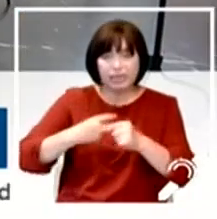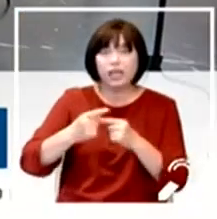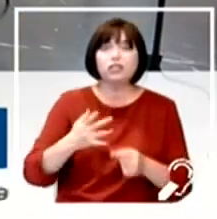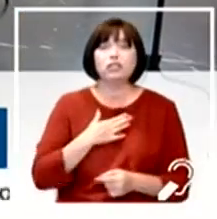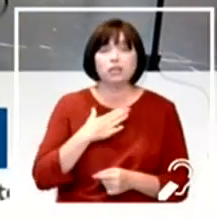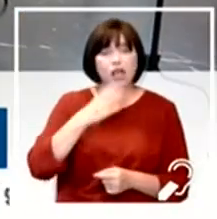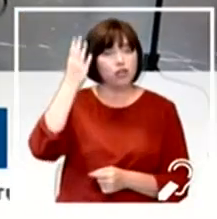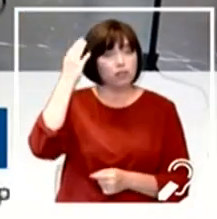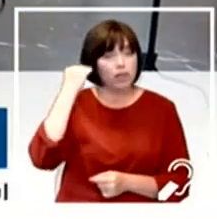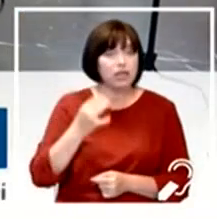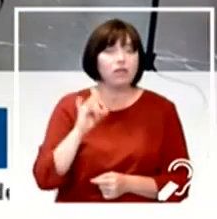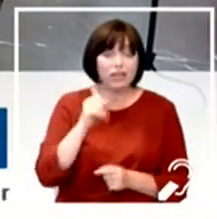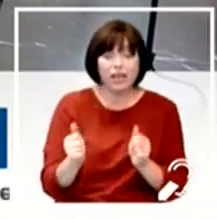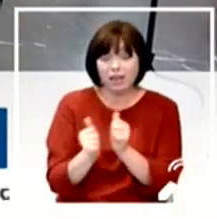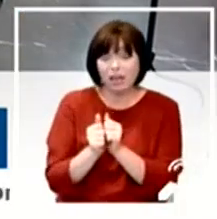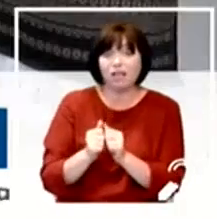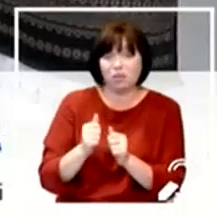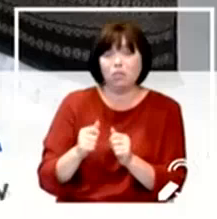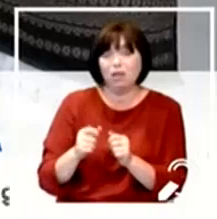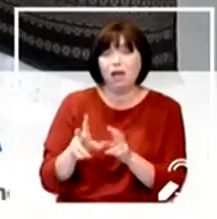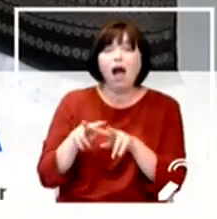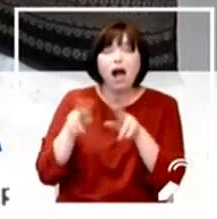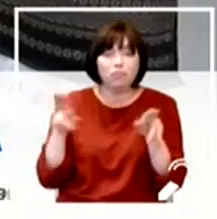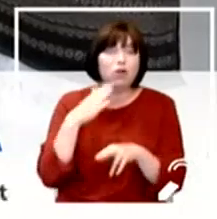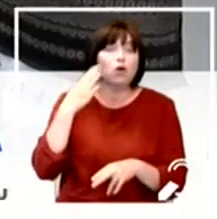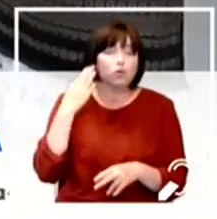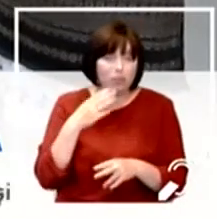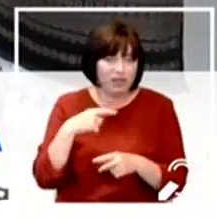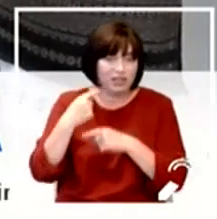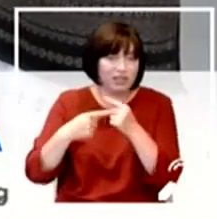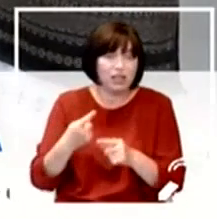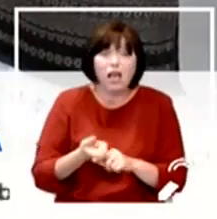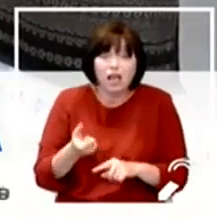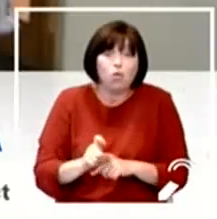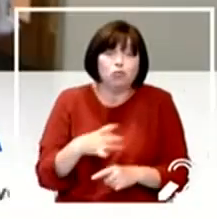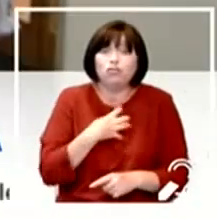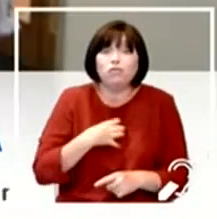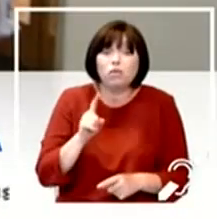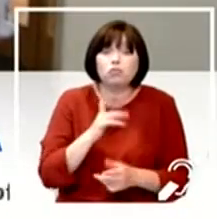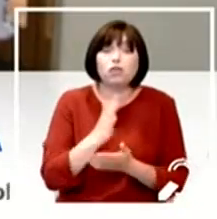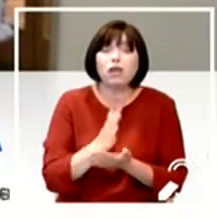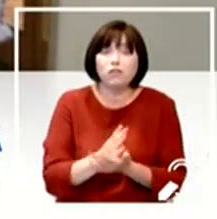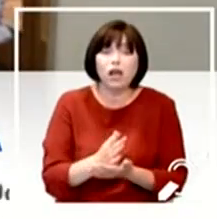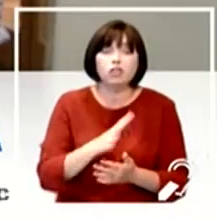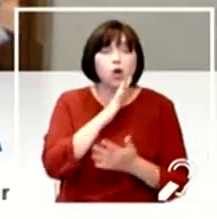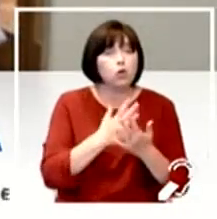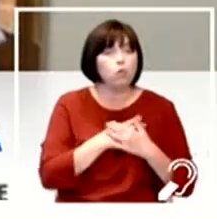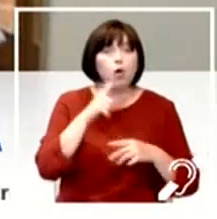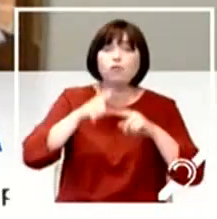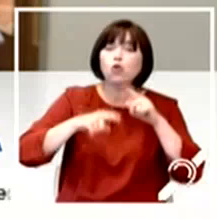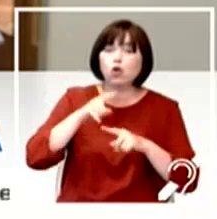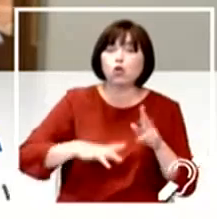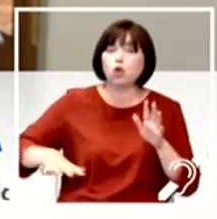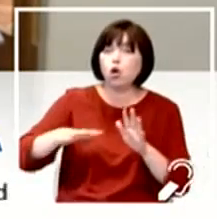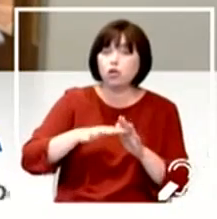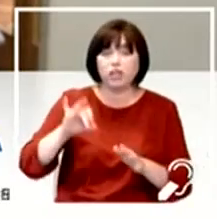noastre moldovenești și alături de tradițiile românești. Este ceva important pentru că reprezintă iubirea către patrie, stima către